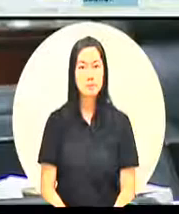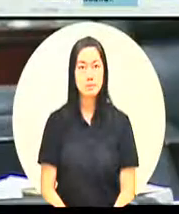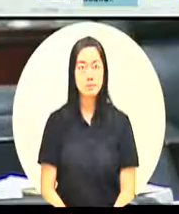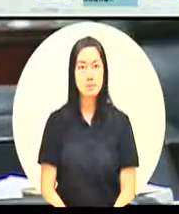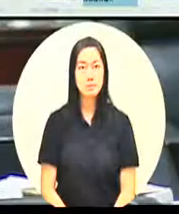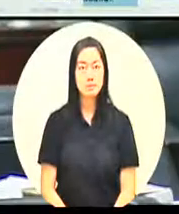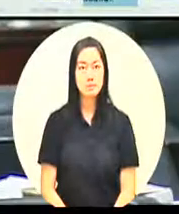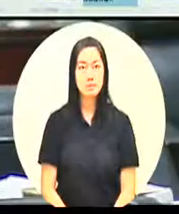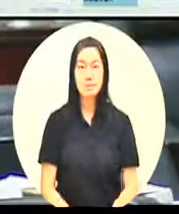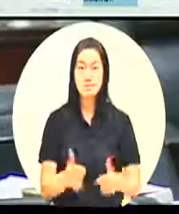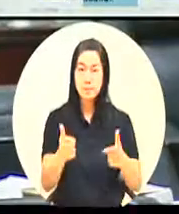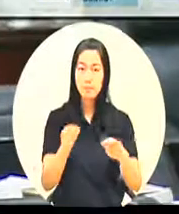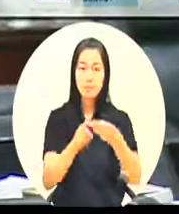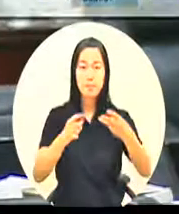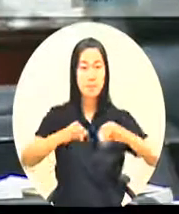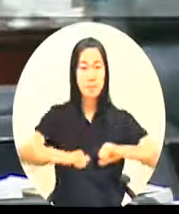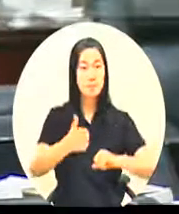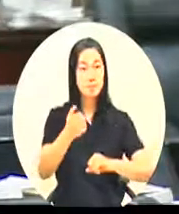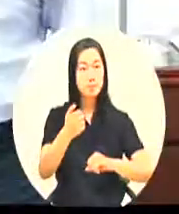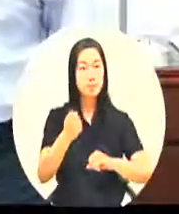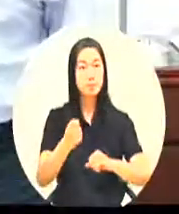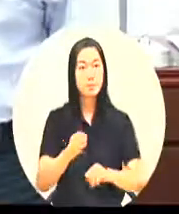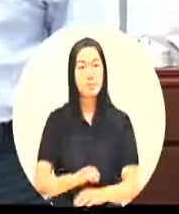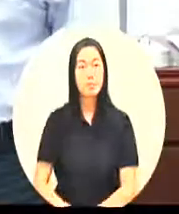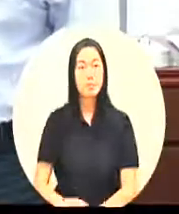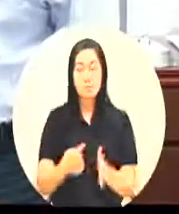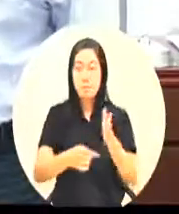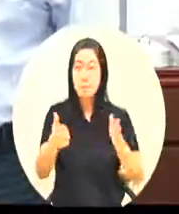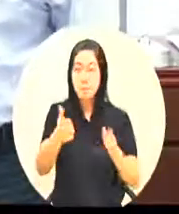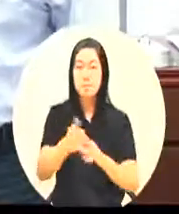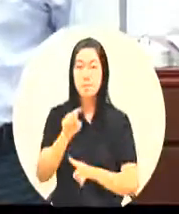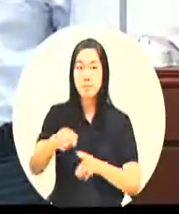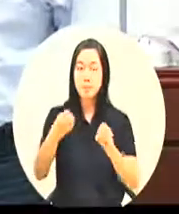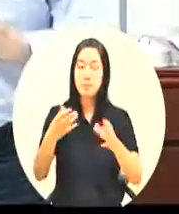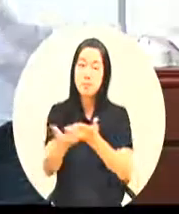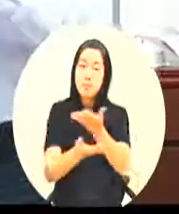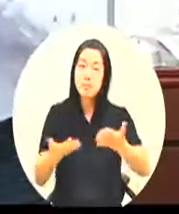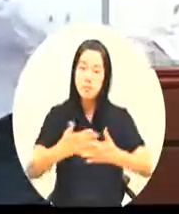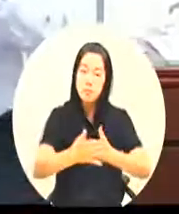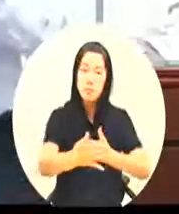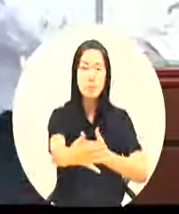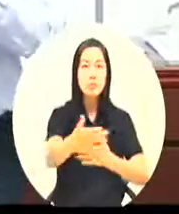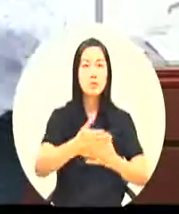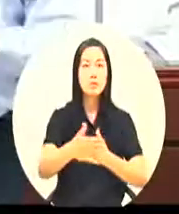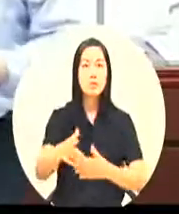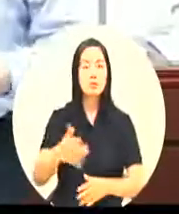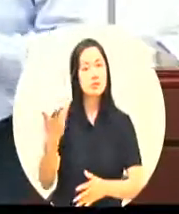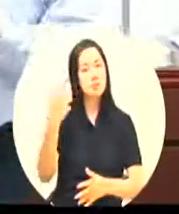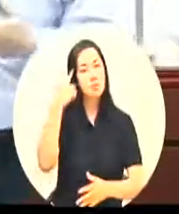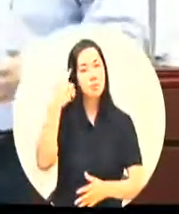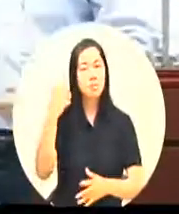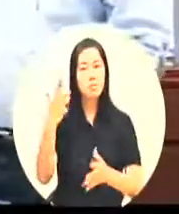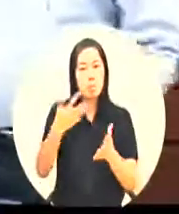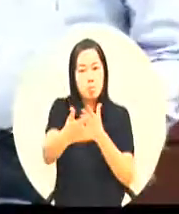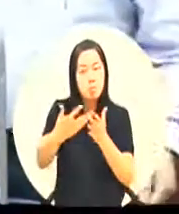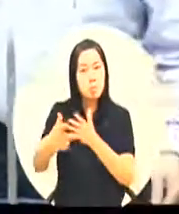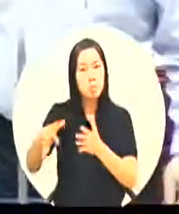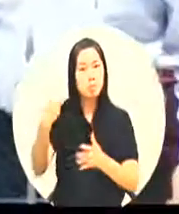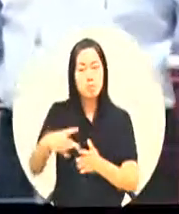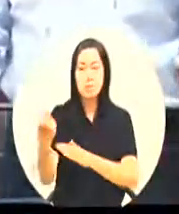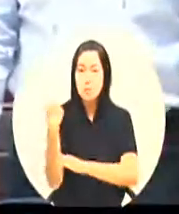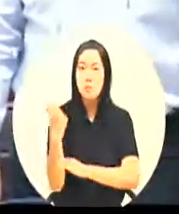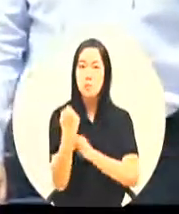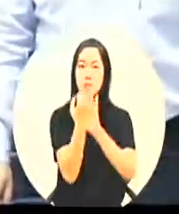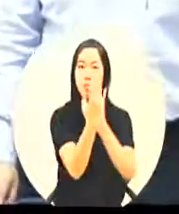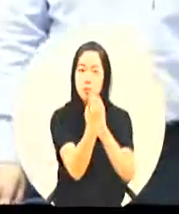请回答。 谢谢主席谢谢前议员。我想其实在沟通过程当中的确不是一定那么顺利，但是我们一直努力的在跟地